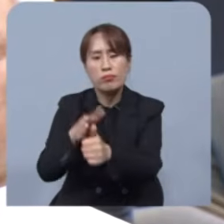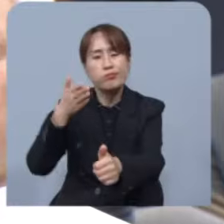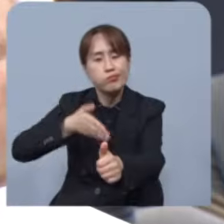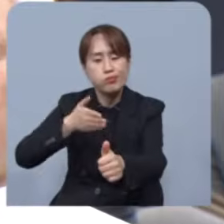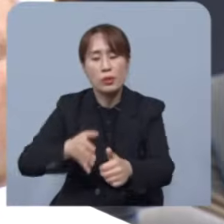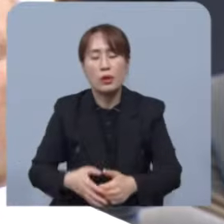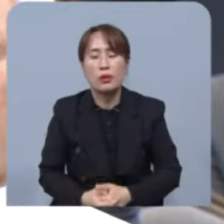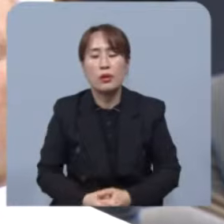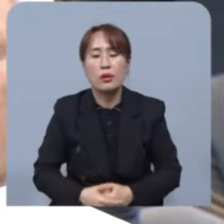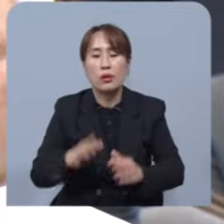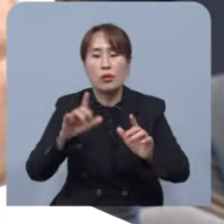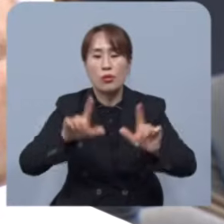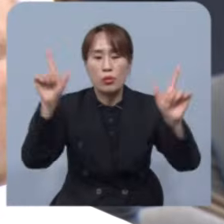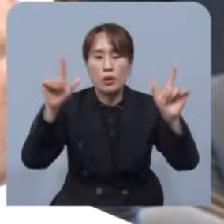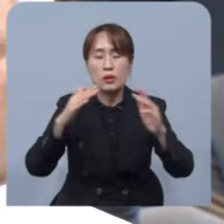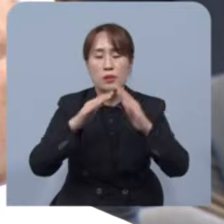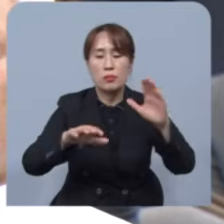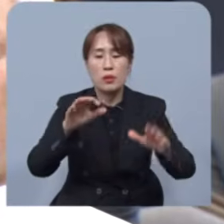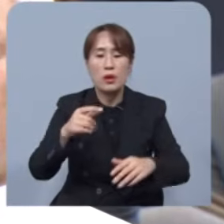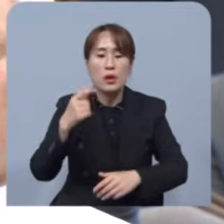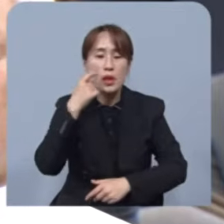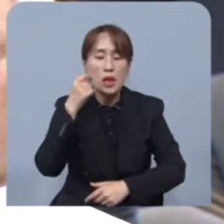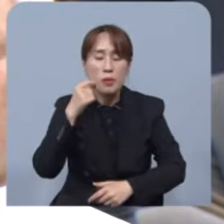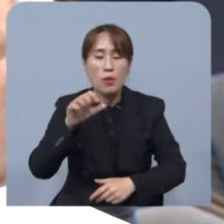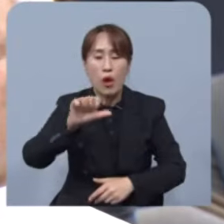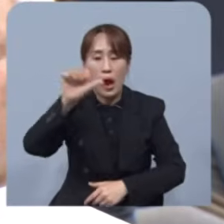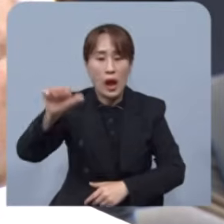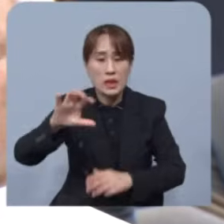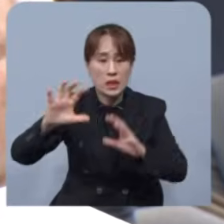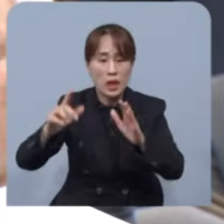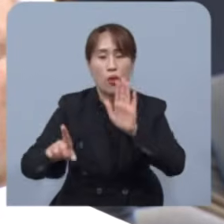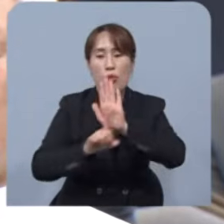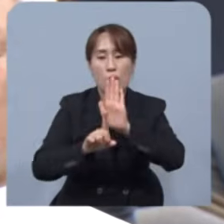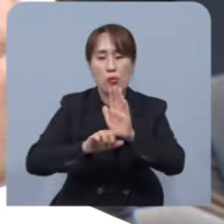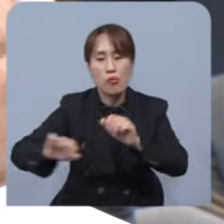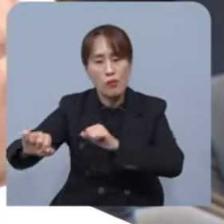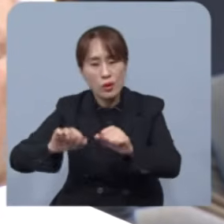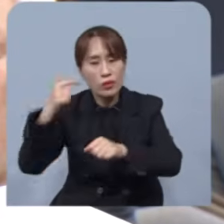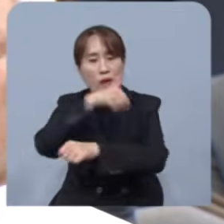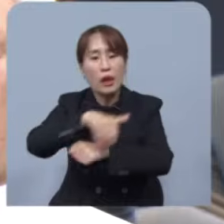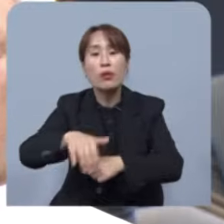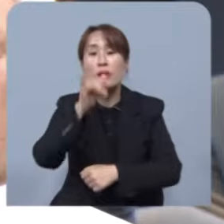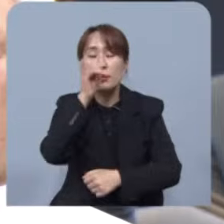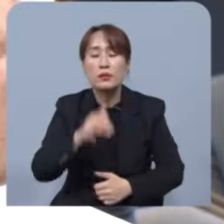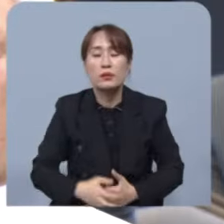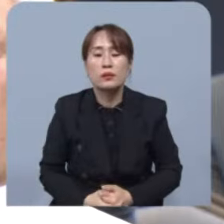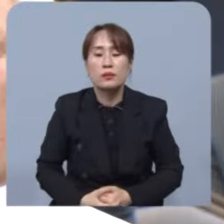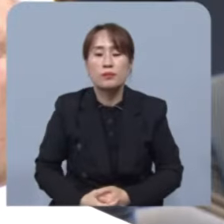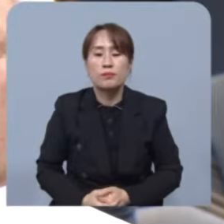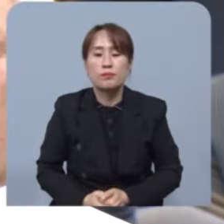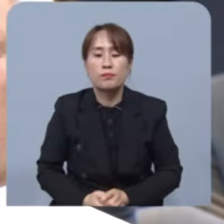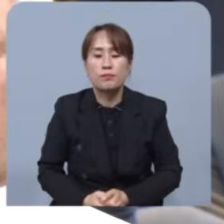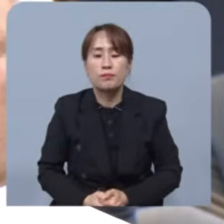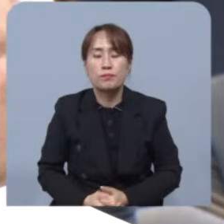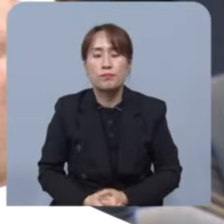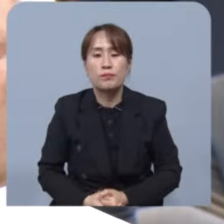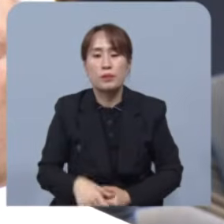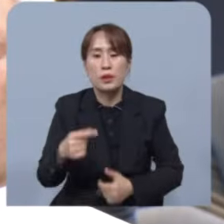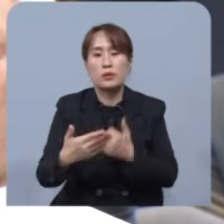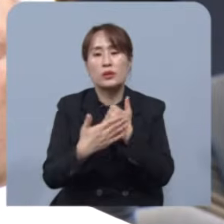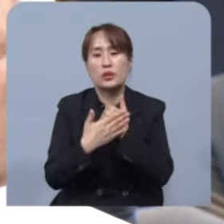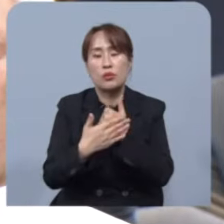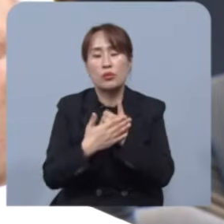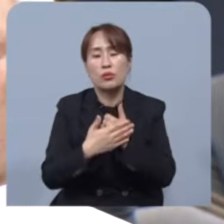제안드립니다. 올해는 저희 마을은 일본이나 동남아를 타겟으로 홍보를 좀 해보고자 합니다. 네. 이런